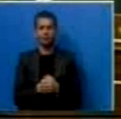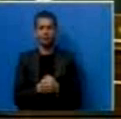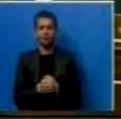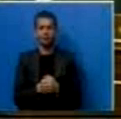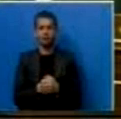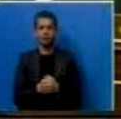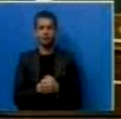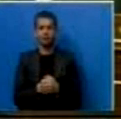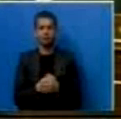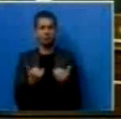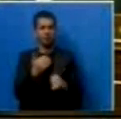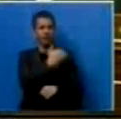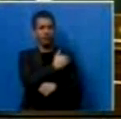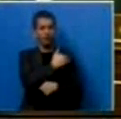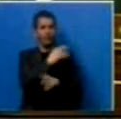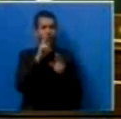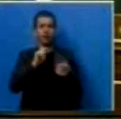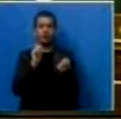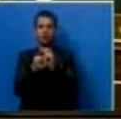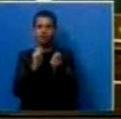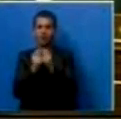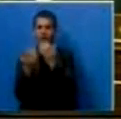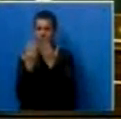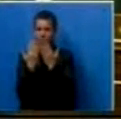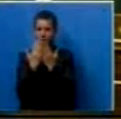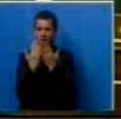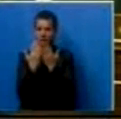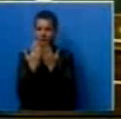Neve po na thuhet ne do të bëjmë reforma në arsim me gjëra të tjera,